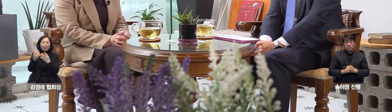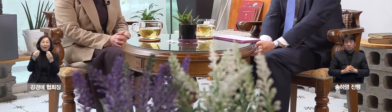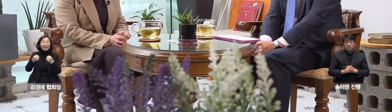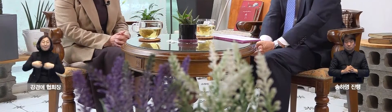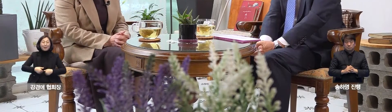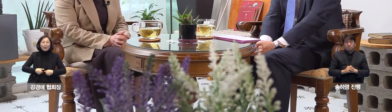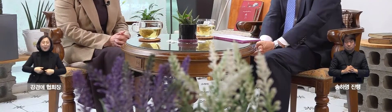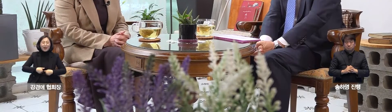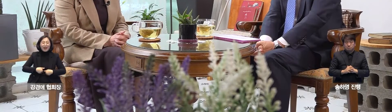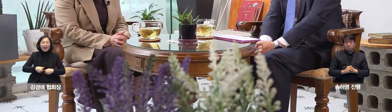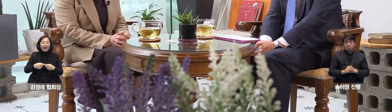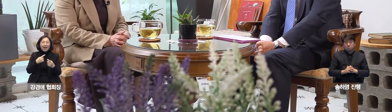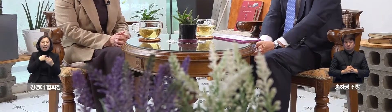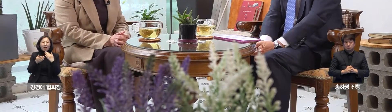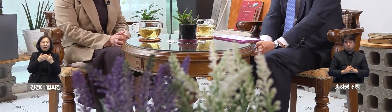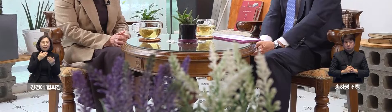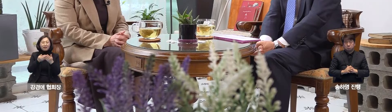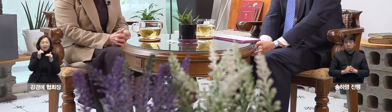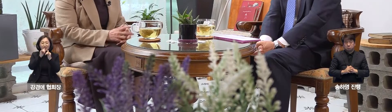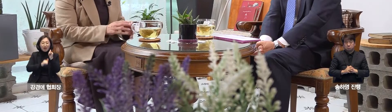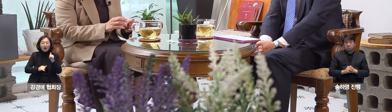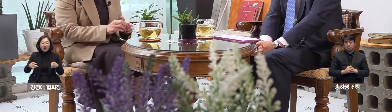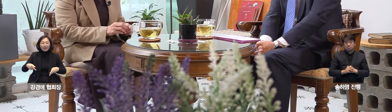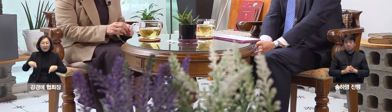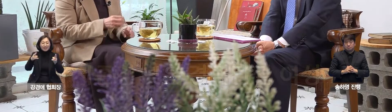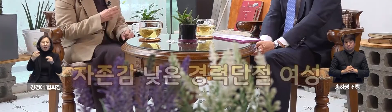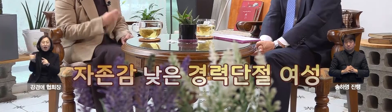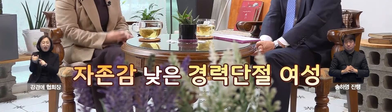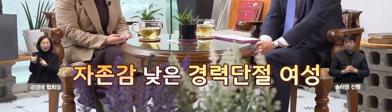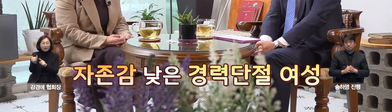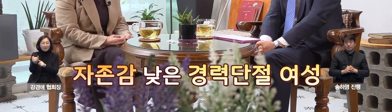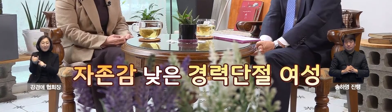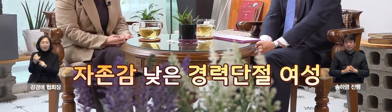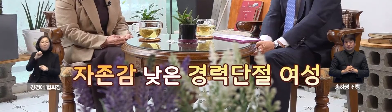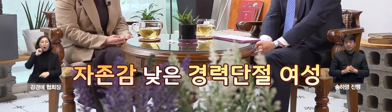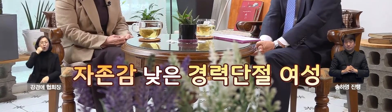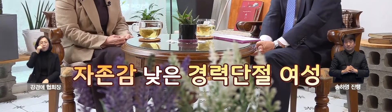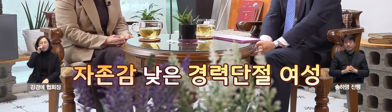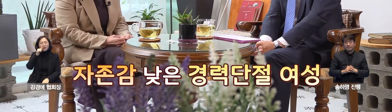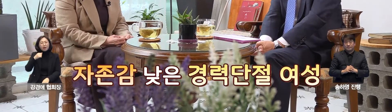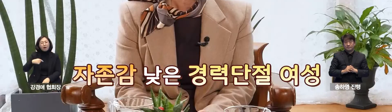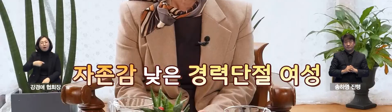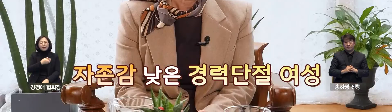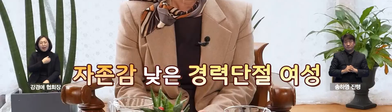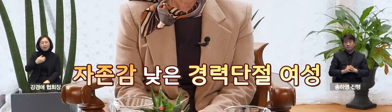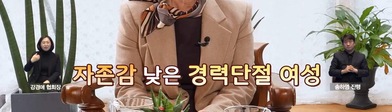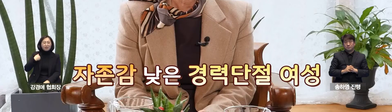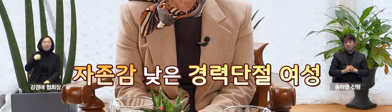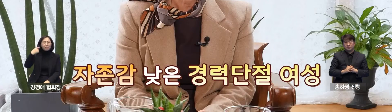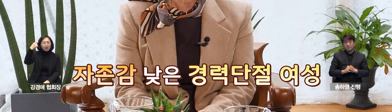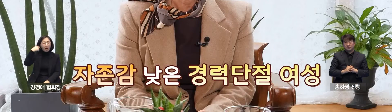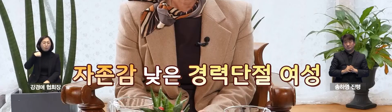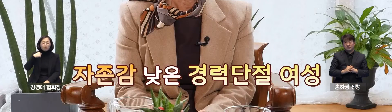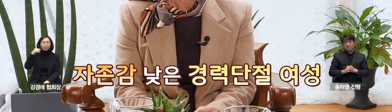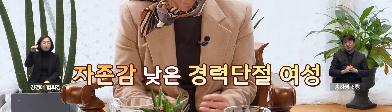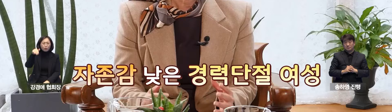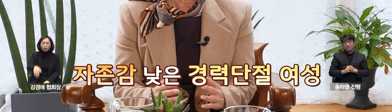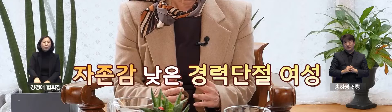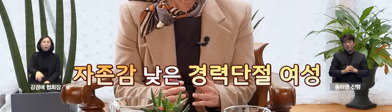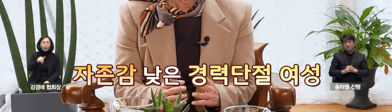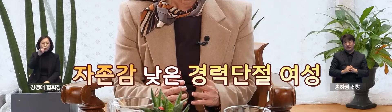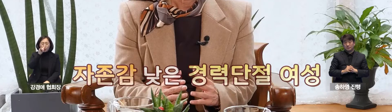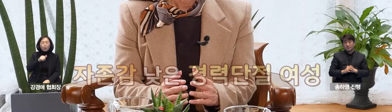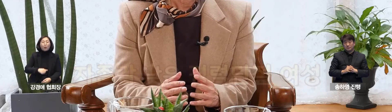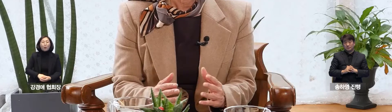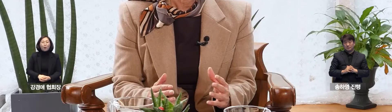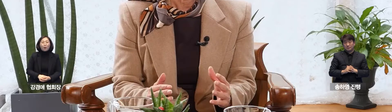사실 경력 단절 여성들이 어려운 부분이 있어요. 자신감도 사실 굉장히 떨어져 있고 뭐 이런데 그거는 사실